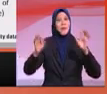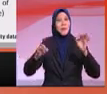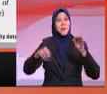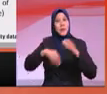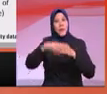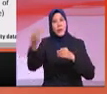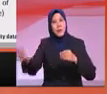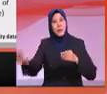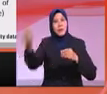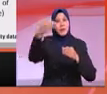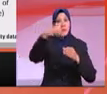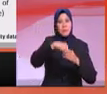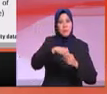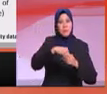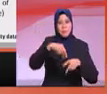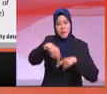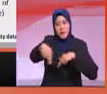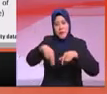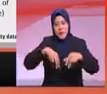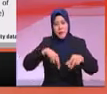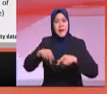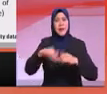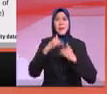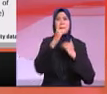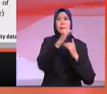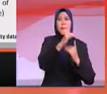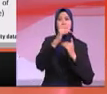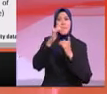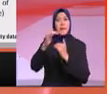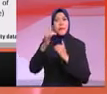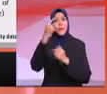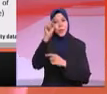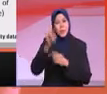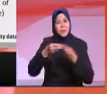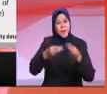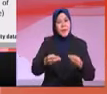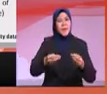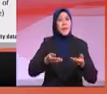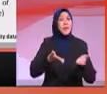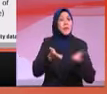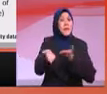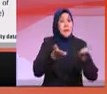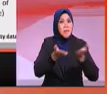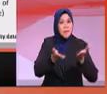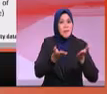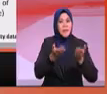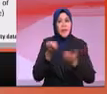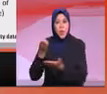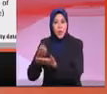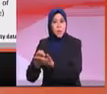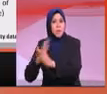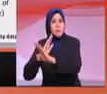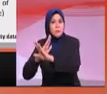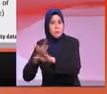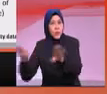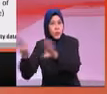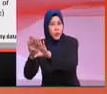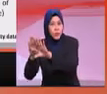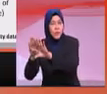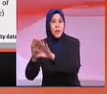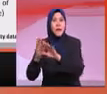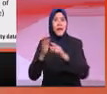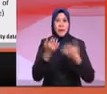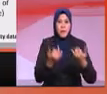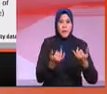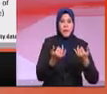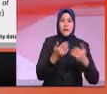jalankan MCO, pergerakan itu minimal. Iaitu untuk essential services saja kita benarkan ketika itu. Ekonomi pun kita tak benarkan. Tetapi